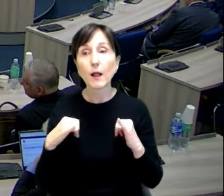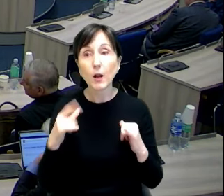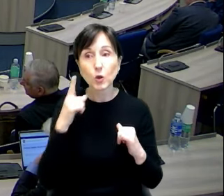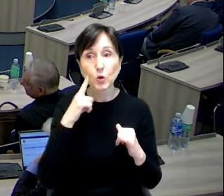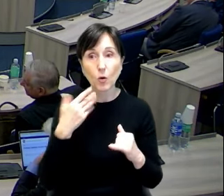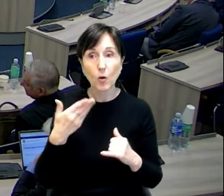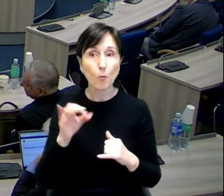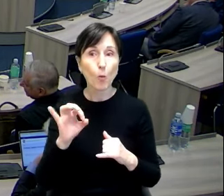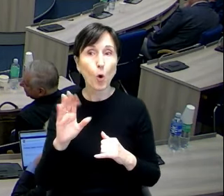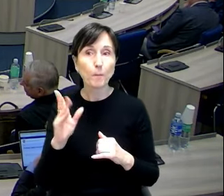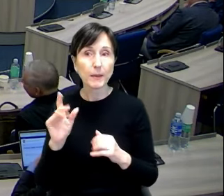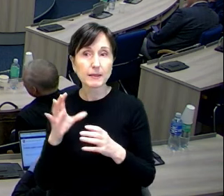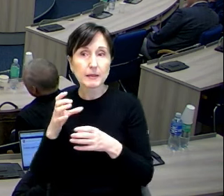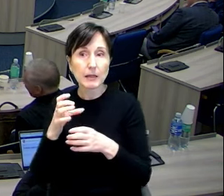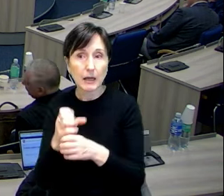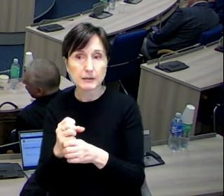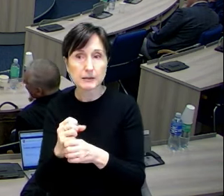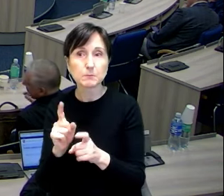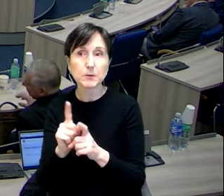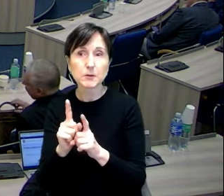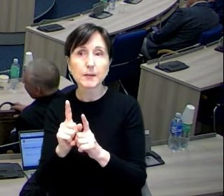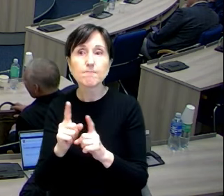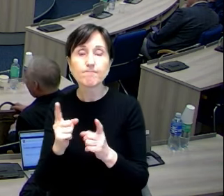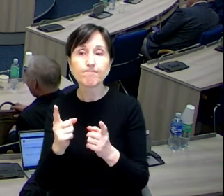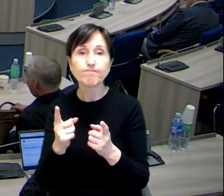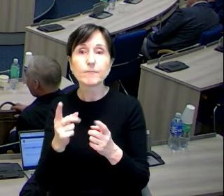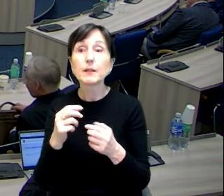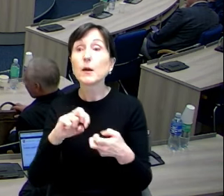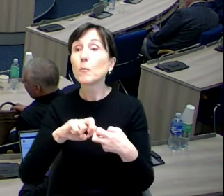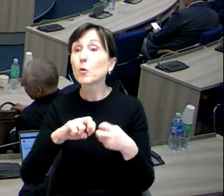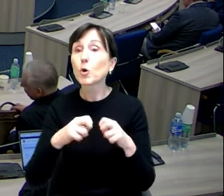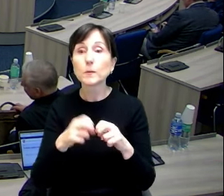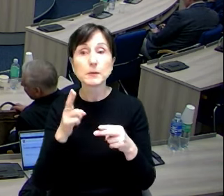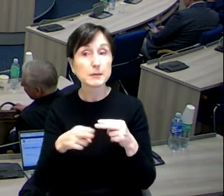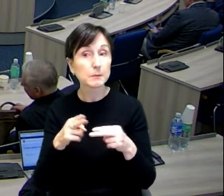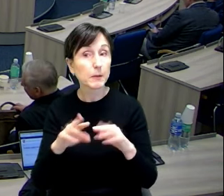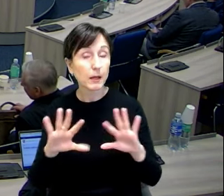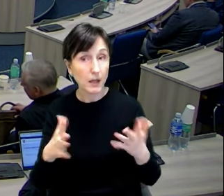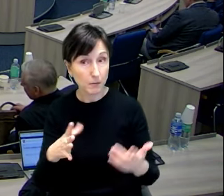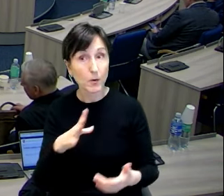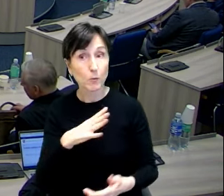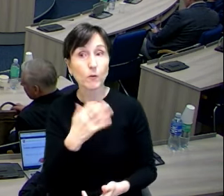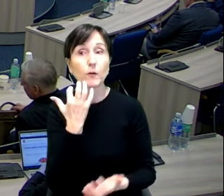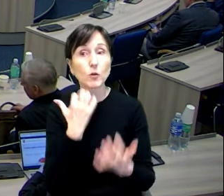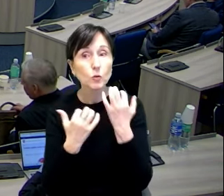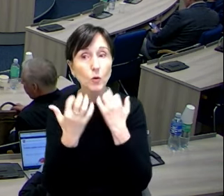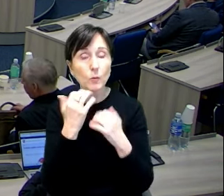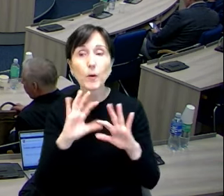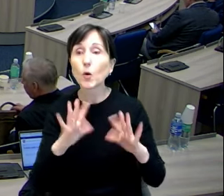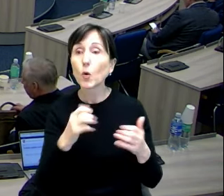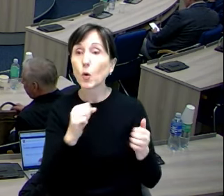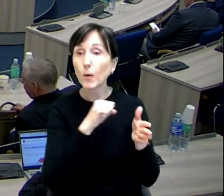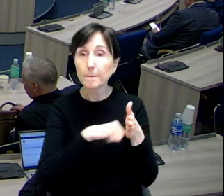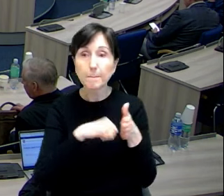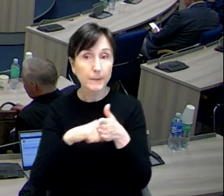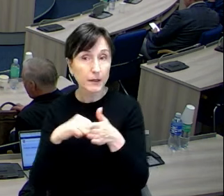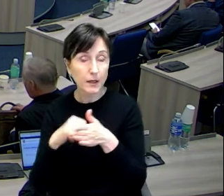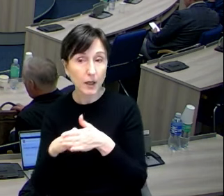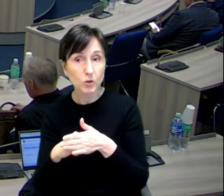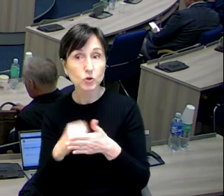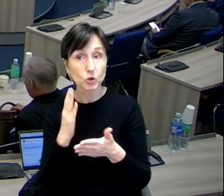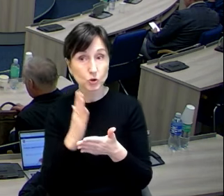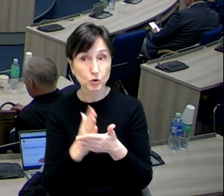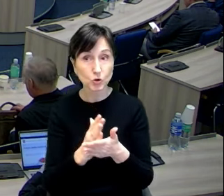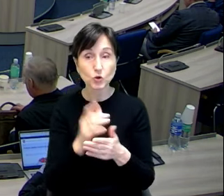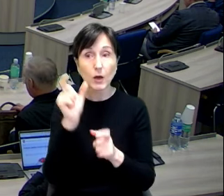aprašką savivaldybės administracijoje ar buvo iiaaiškintos prie priežastis identifikuoti konkretū asmenis vykdė